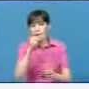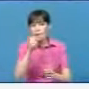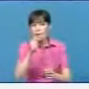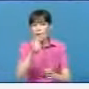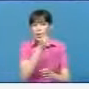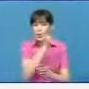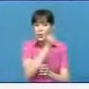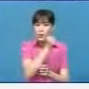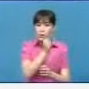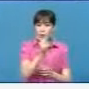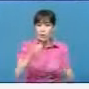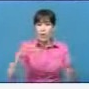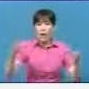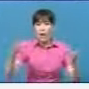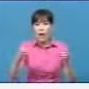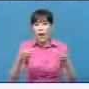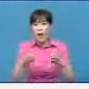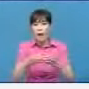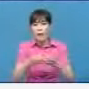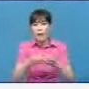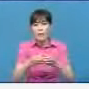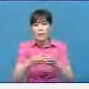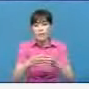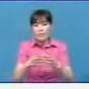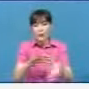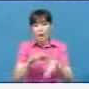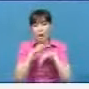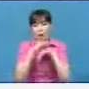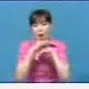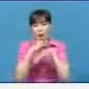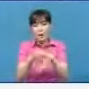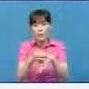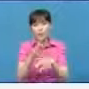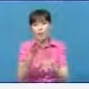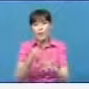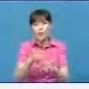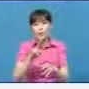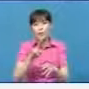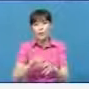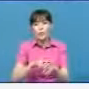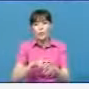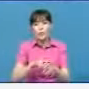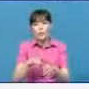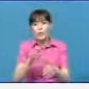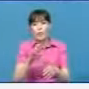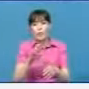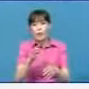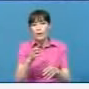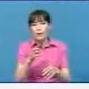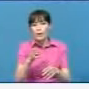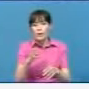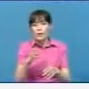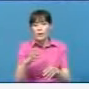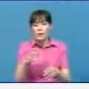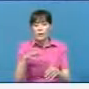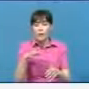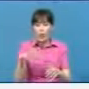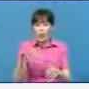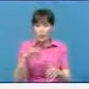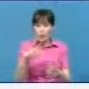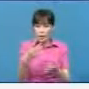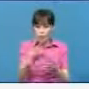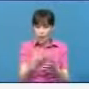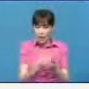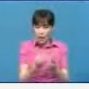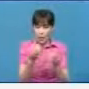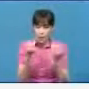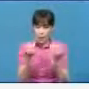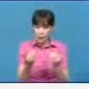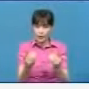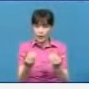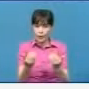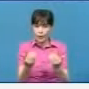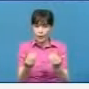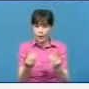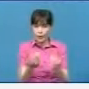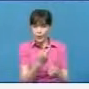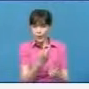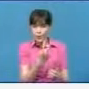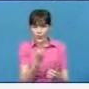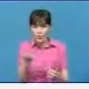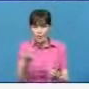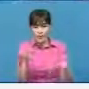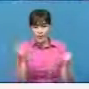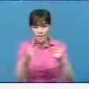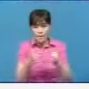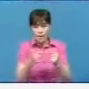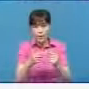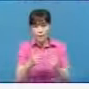жеңген команда алып кетеді болса да өткен жылы Бәйдібек ауданы жеңіп алған болатын тұғын. Ал енді бүгін оның бәрі енді белгілі